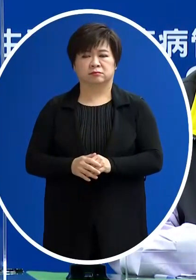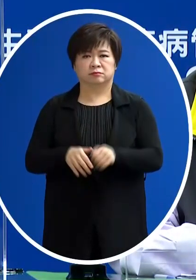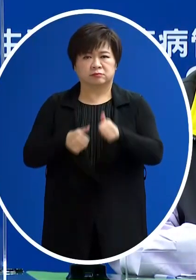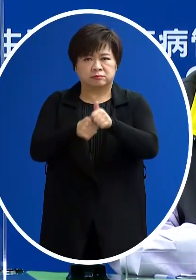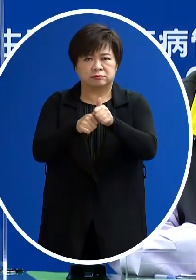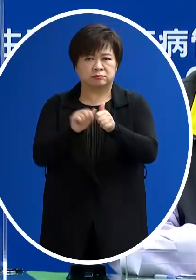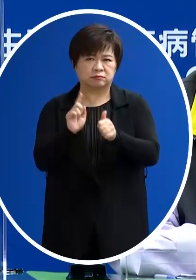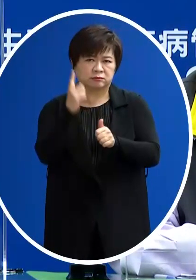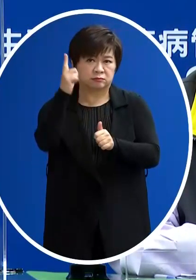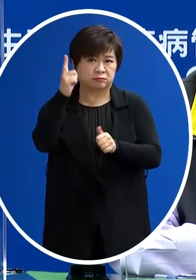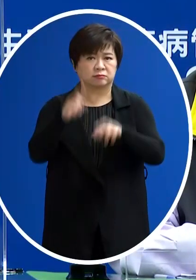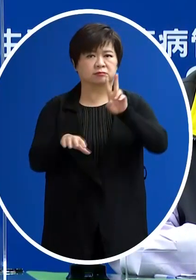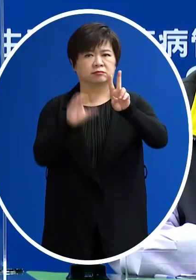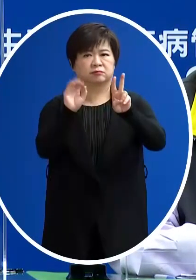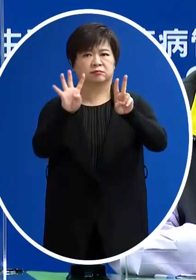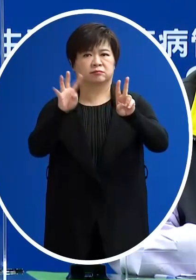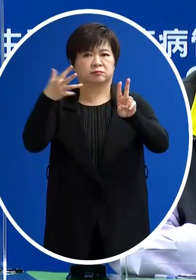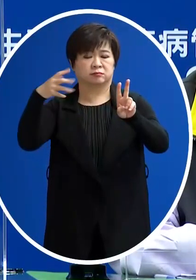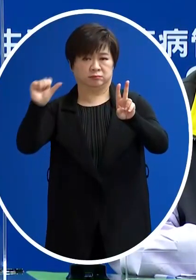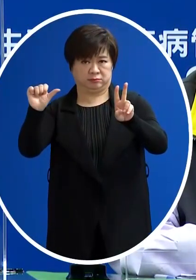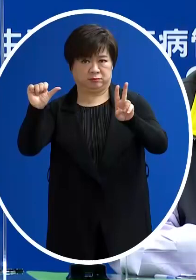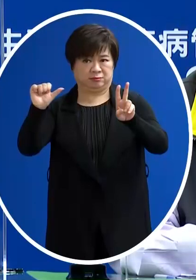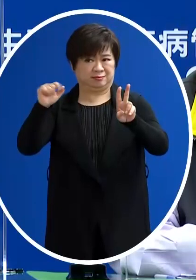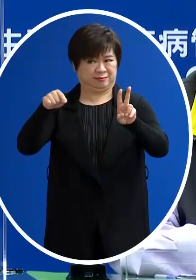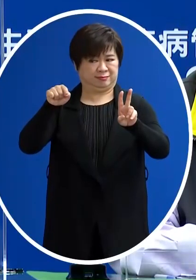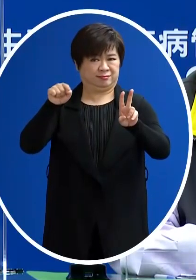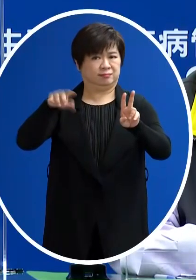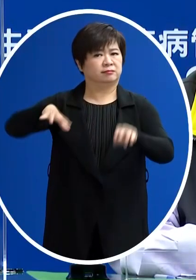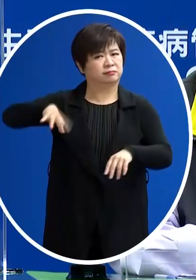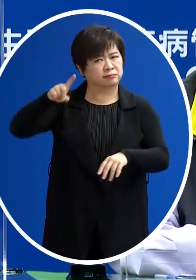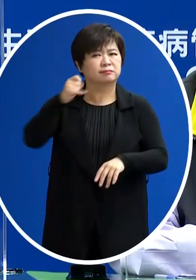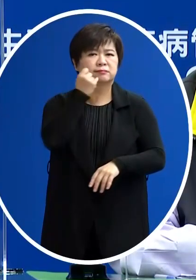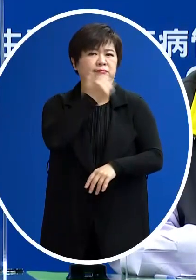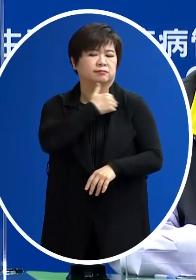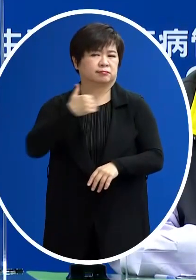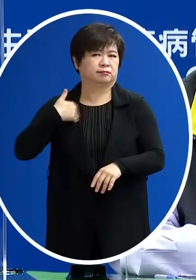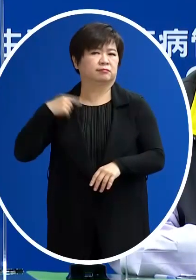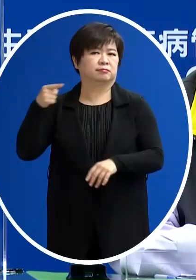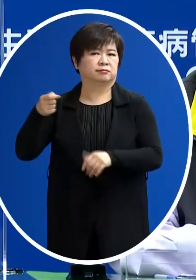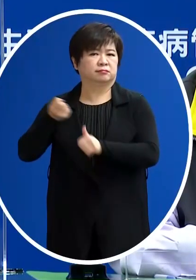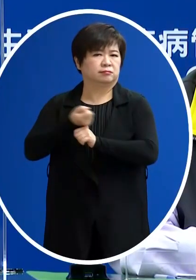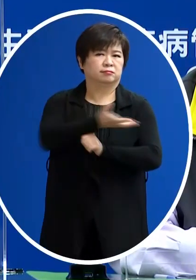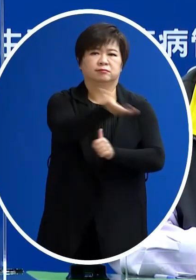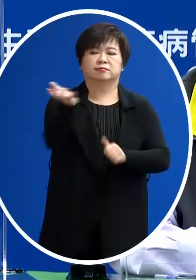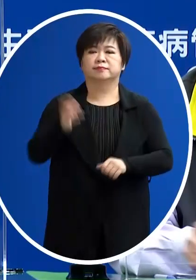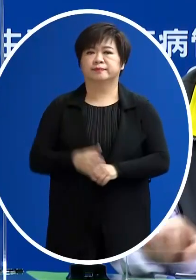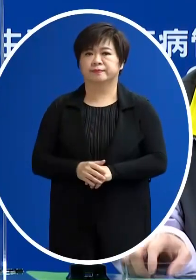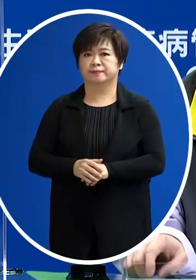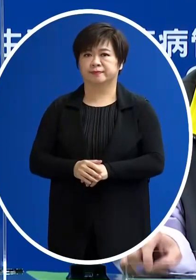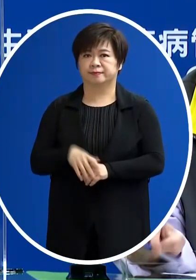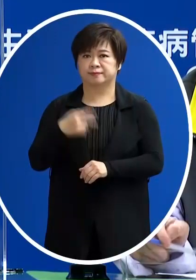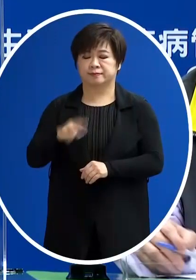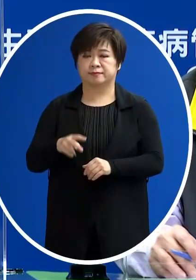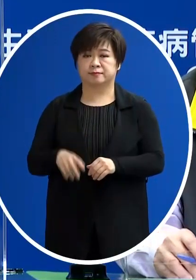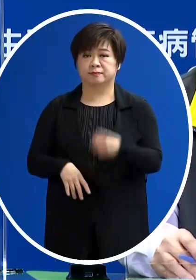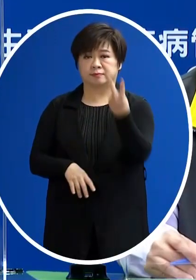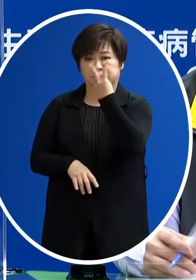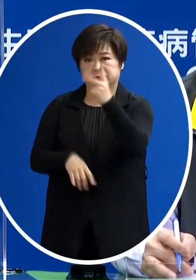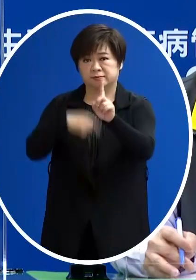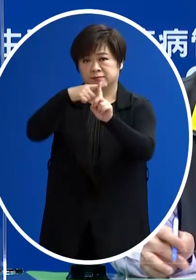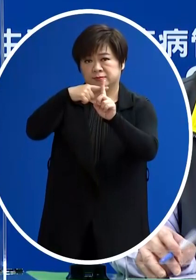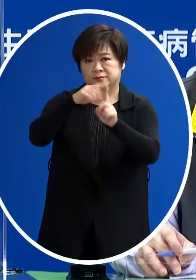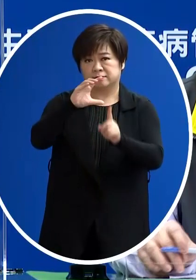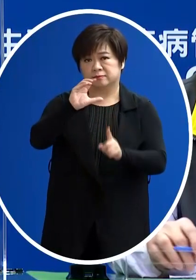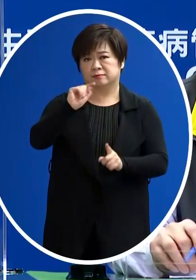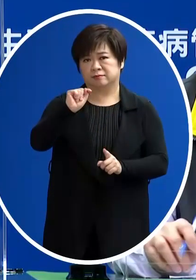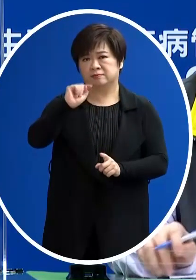以20485是比较有相对的可能性。那另外2个 CT 值比较